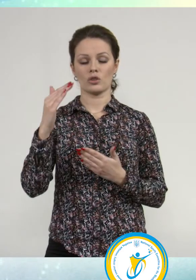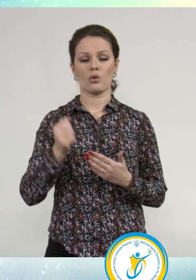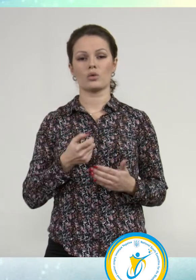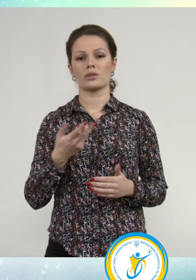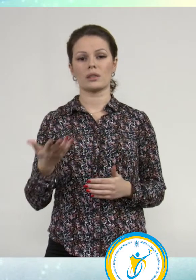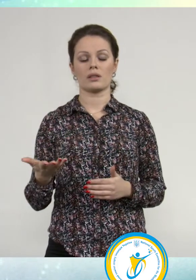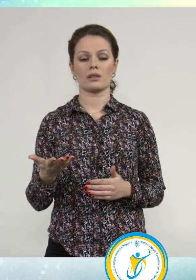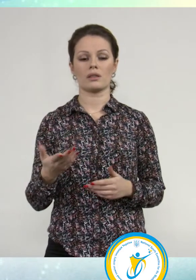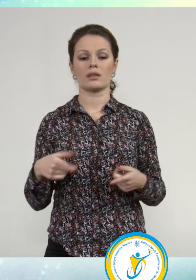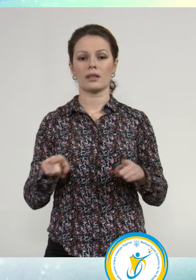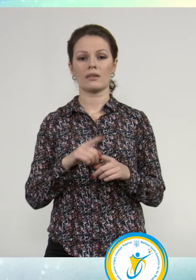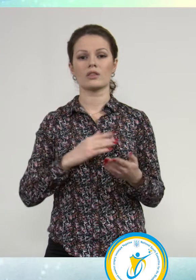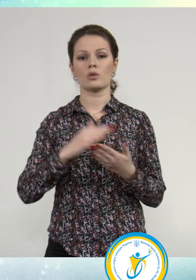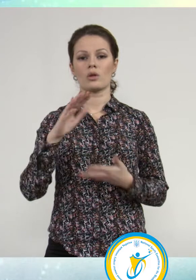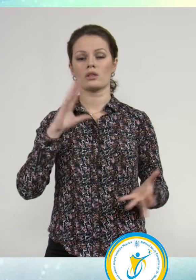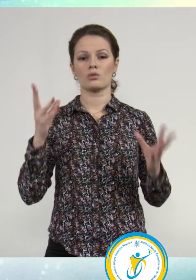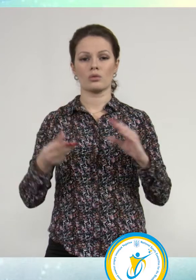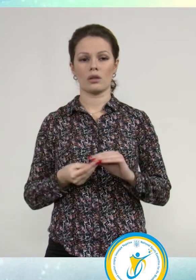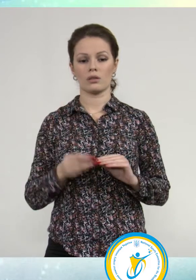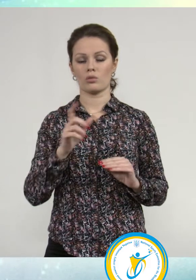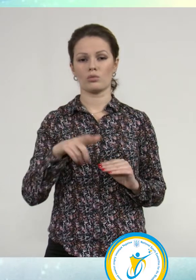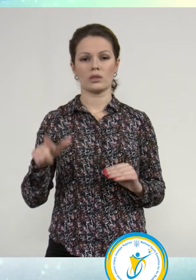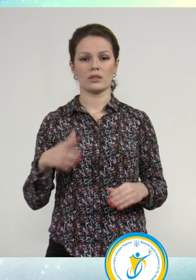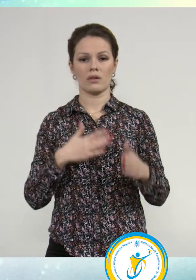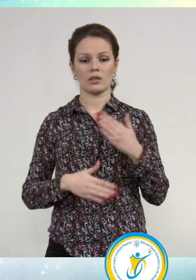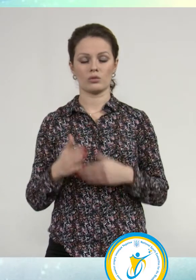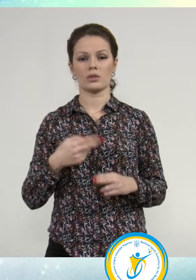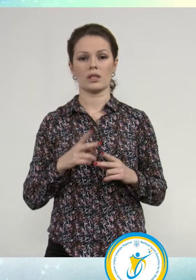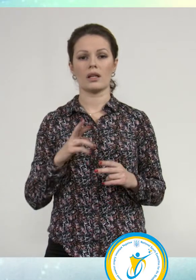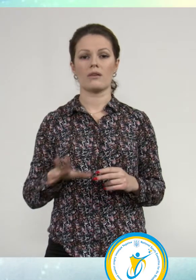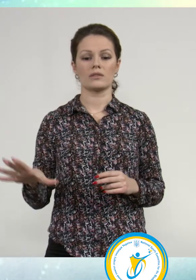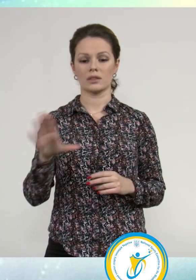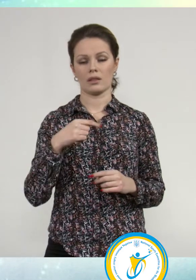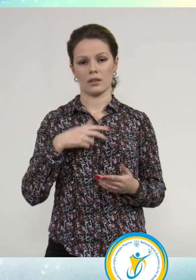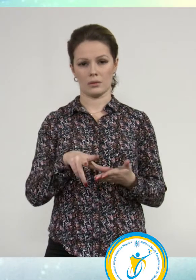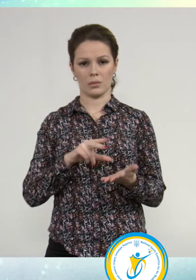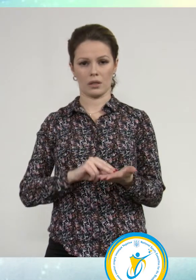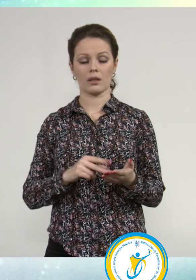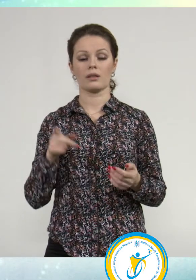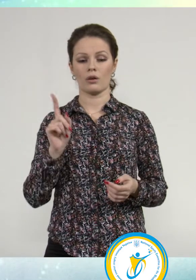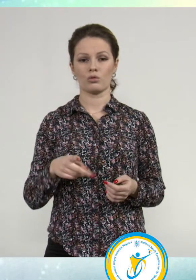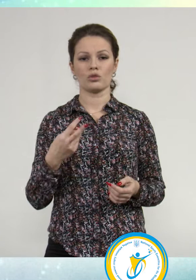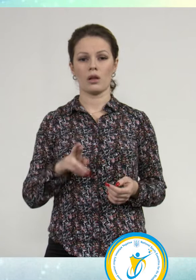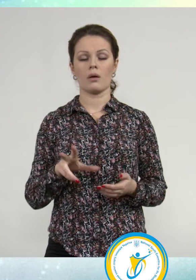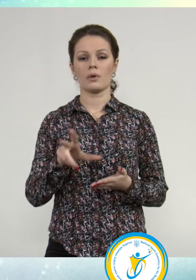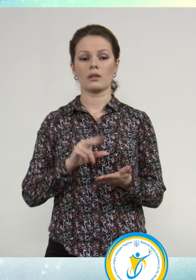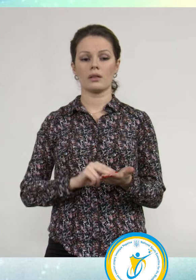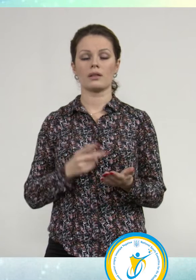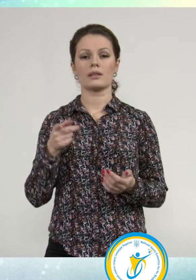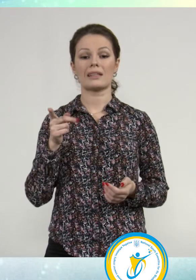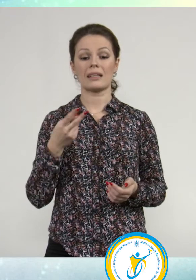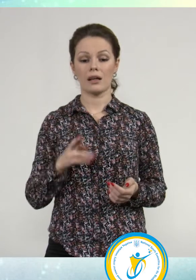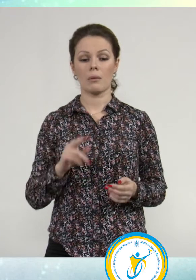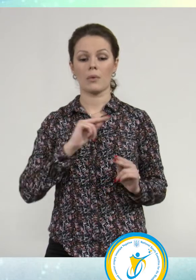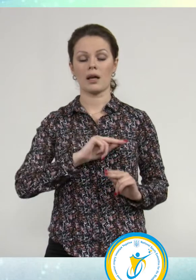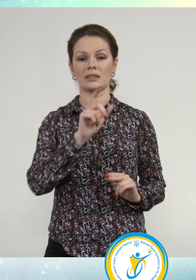оскільки такі високі результати у людей з інвалідністю. Ну, це для всіх нас приклад. Також для приклад для